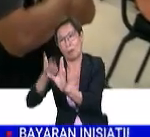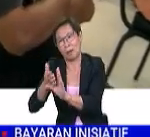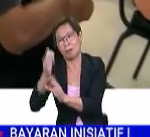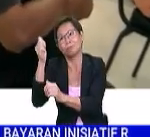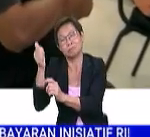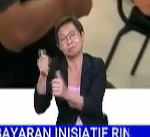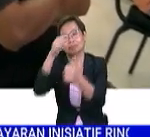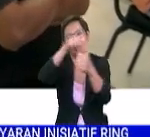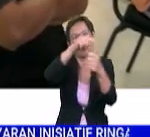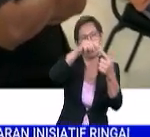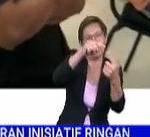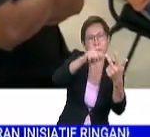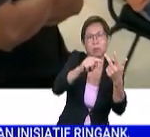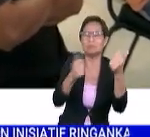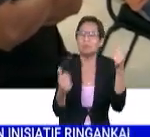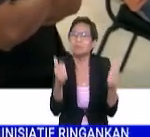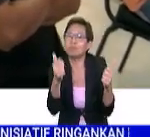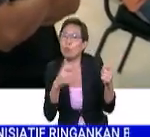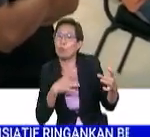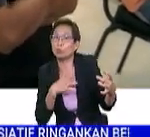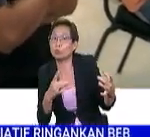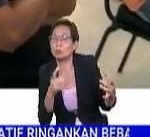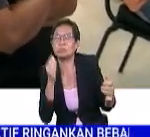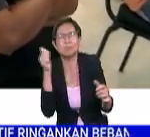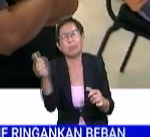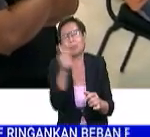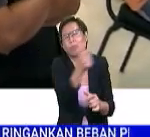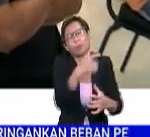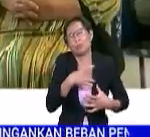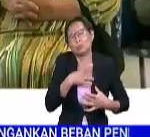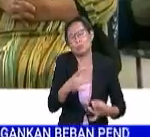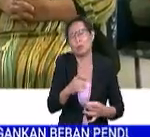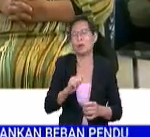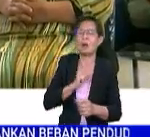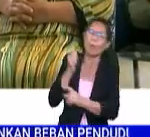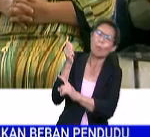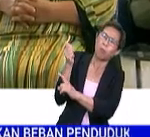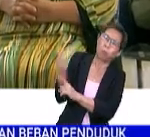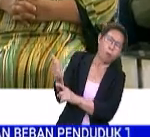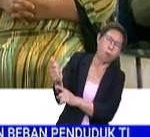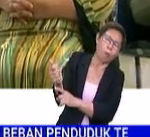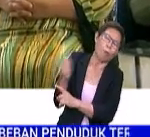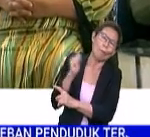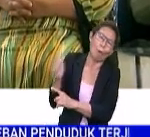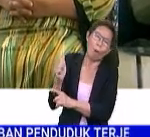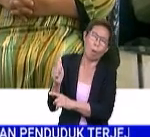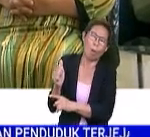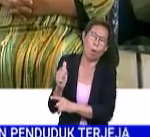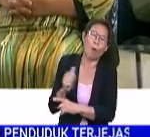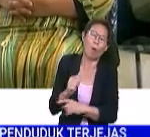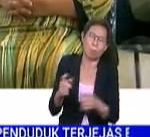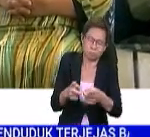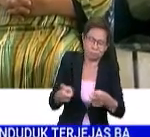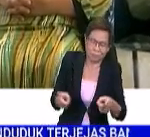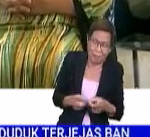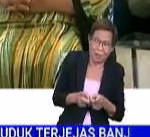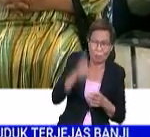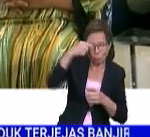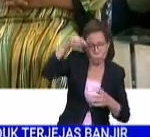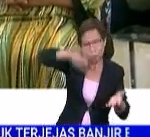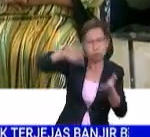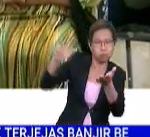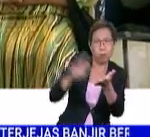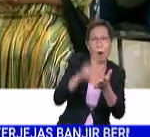Jadi tiga pilihan lah. Itu kita serah. Saya serahkan kepada pihak daerah untuk menentukan,